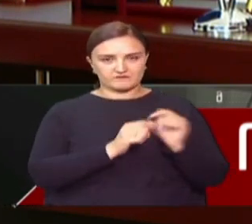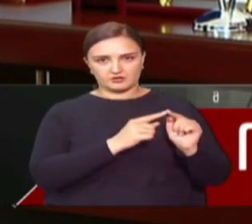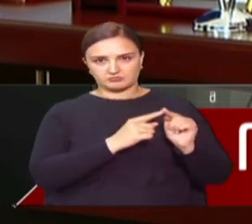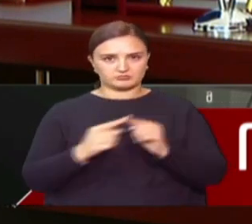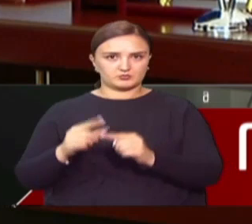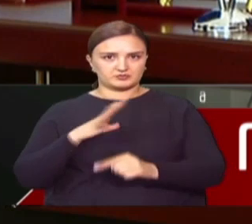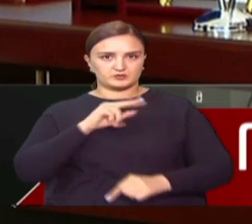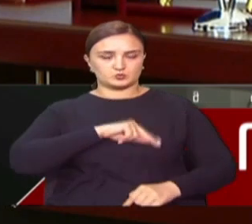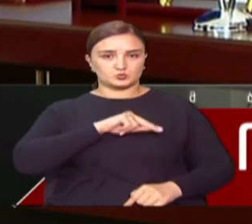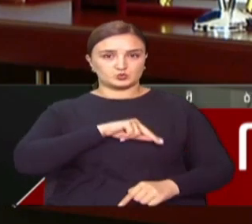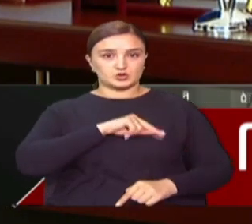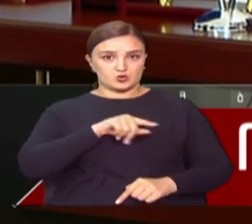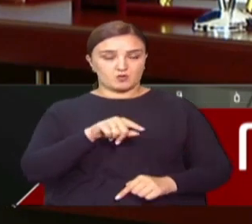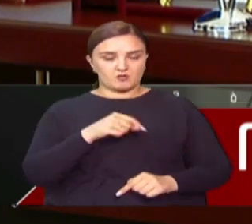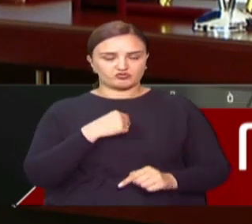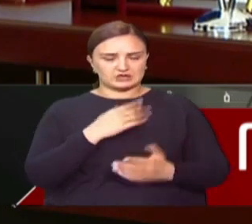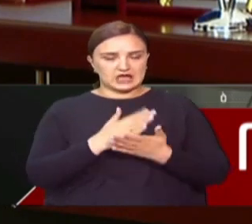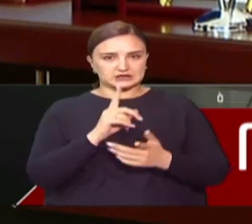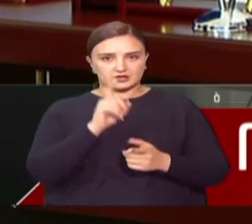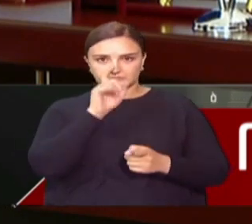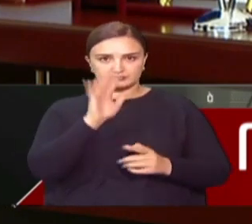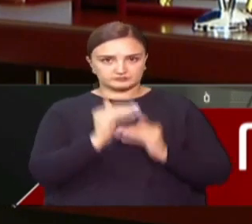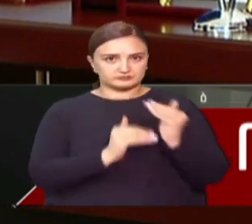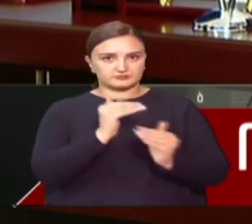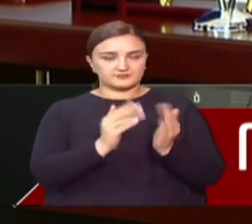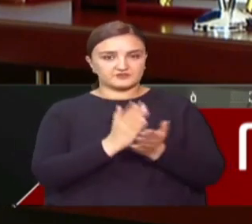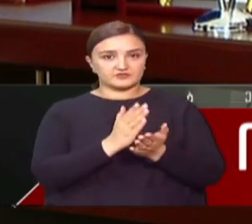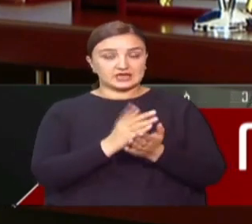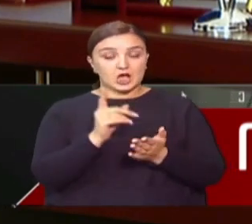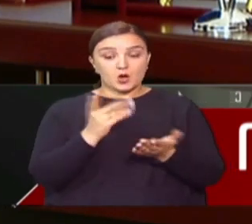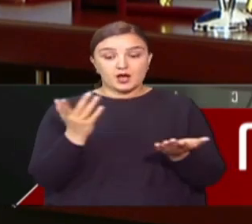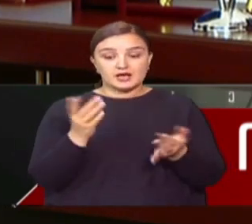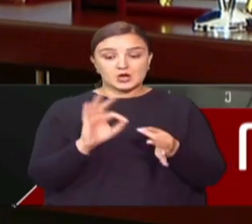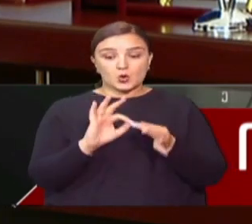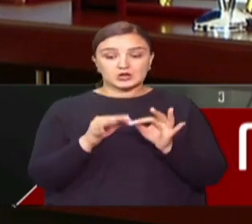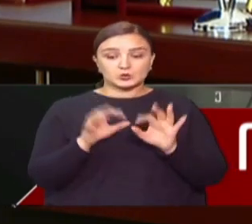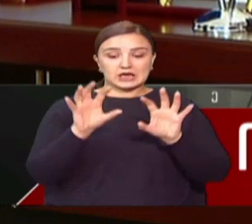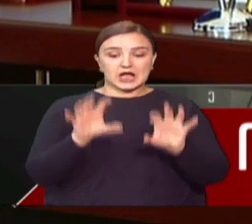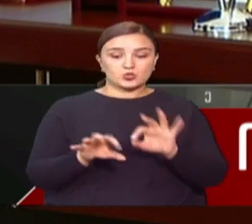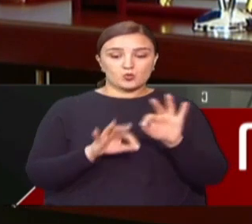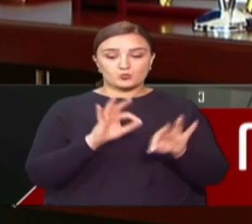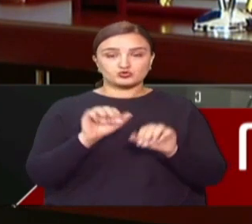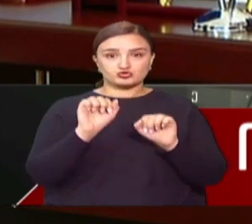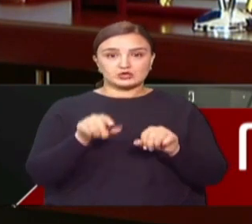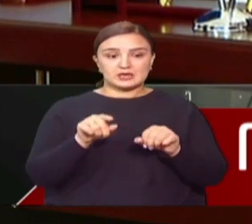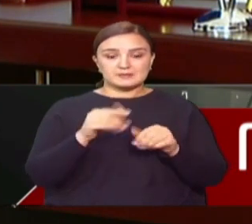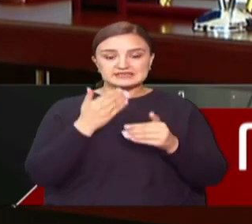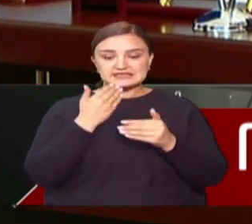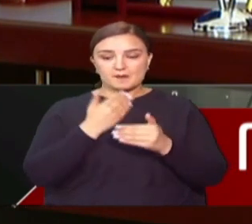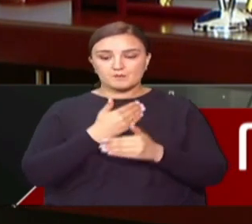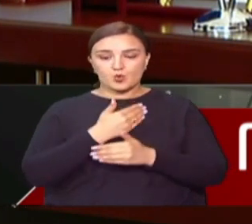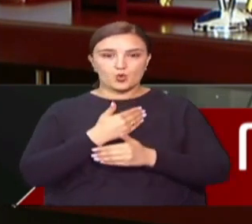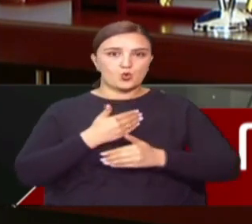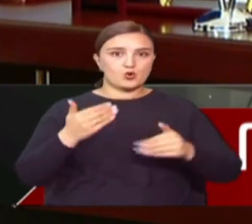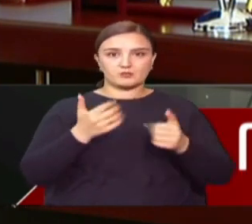კონკრეტული ნაბიჯები ამ მიმართულებით გადადგმული. თუკი რომელიმე კონკრეტული კანონპროექტის საბოლოოდ მიღება შეიძლება ვერ მოხერხდეს ამ ხნის განმავლობაში, ეს არ